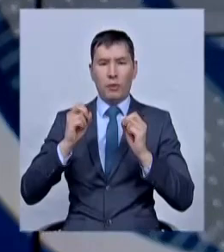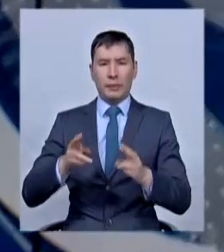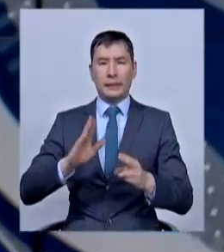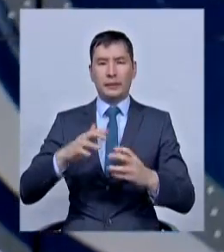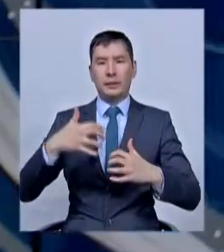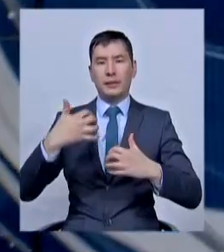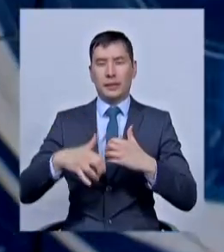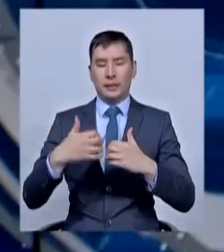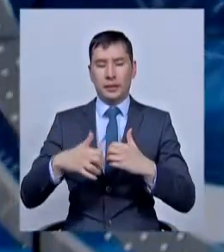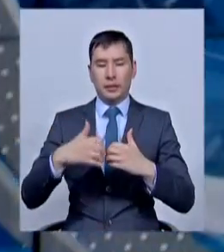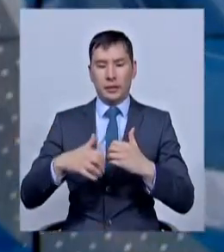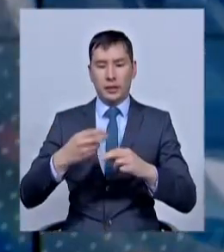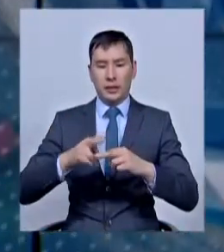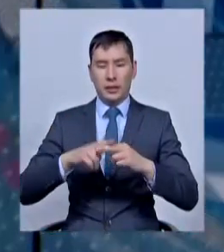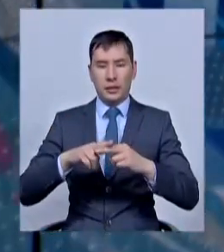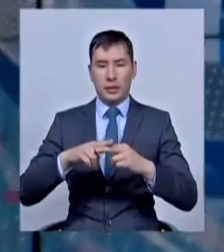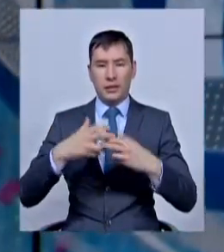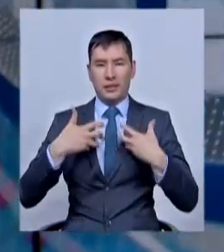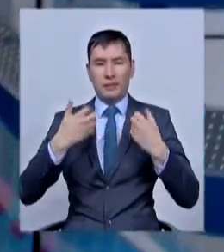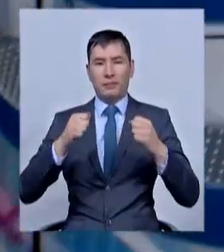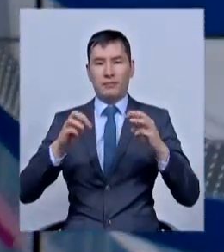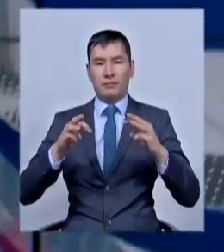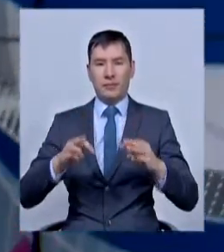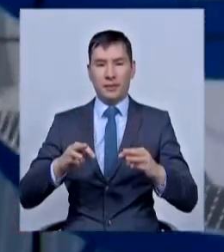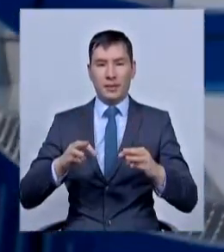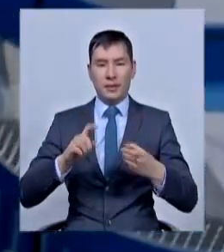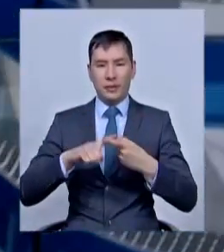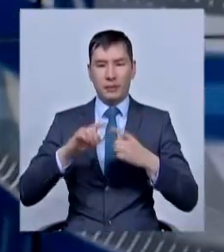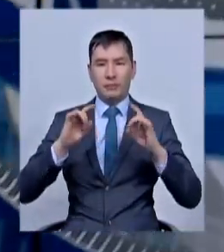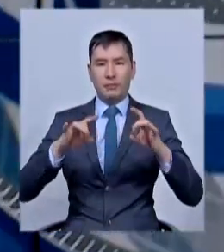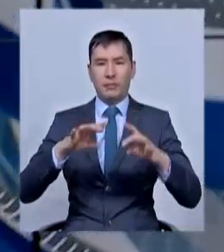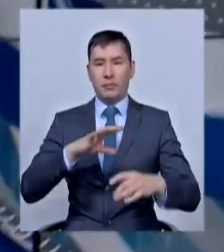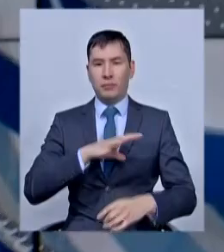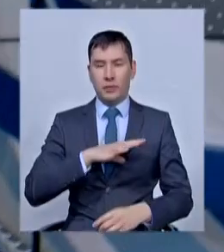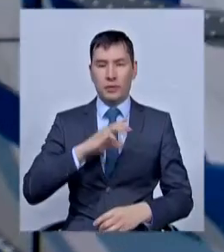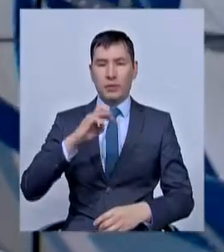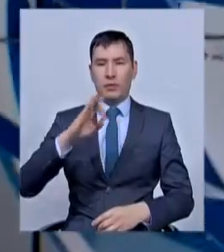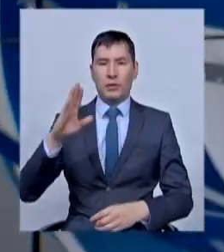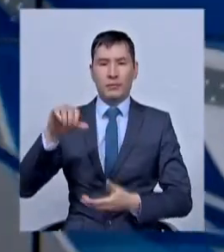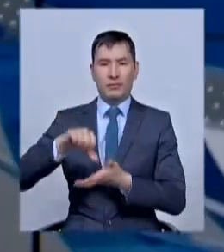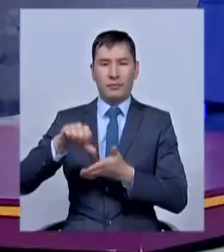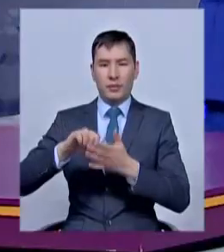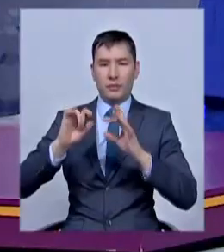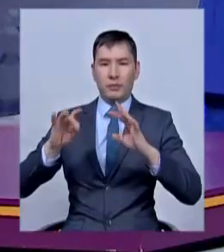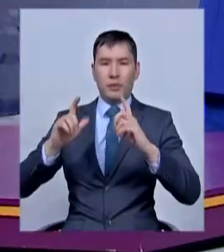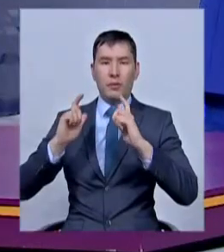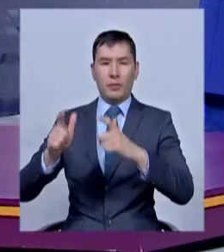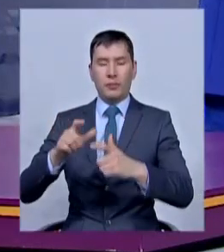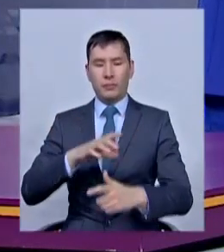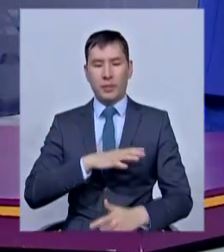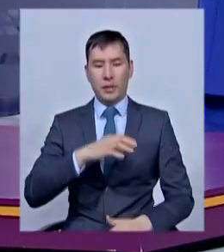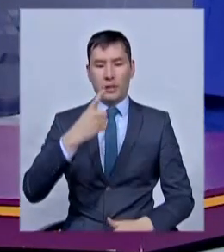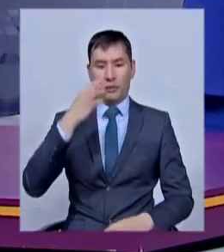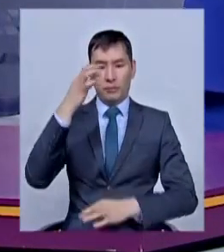еліміздің денсаулық сақтау министрі Алексей Цой мемлекет басшысы Қасым-Жомарт Тоқаевтың қатысуымен өткен жиында айтты. Бір